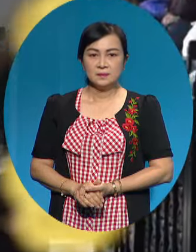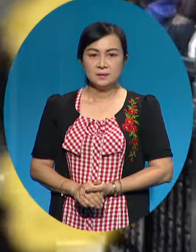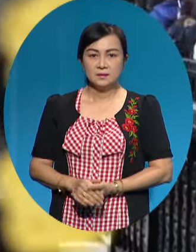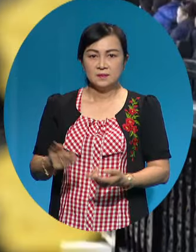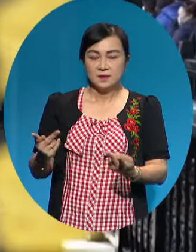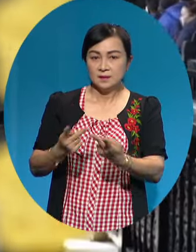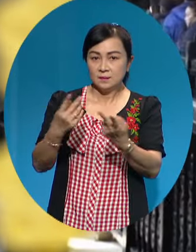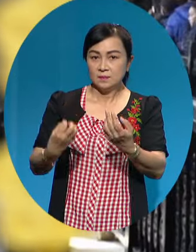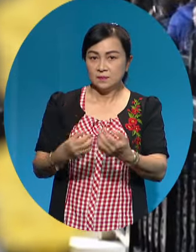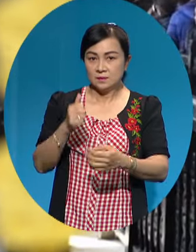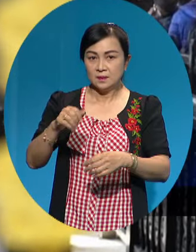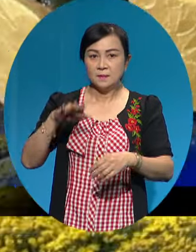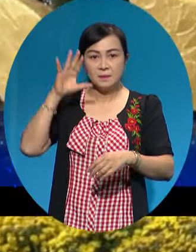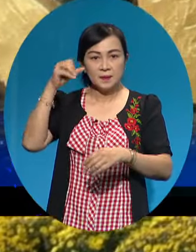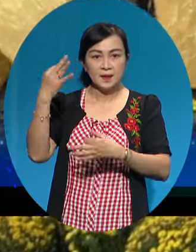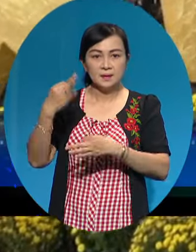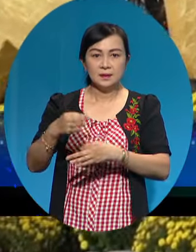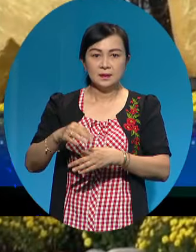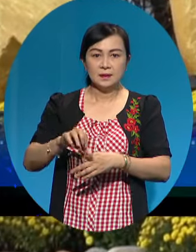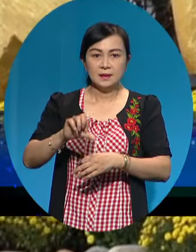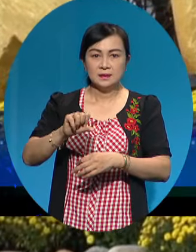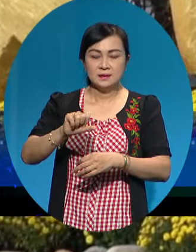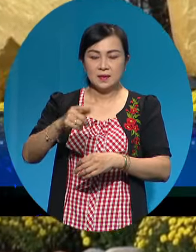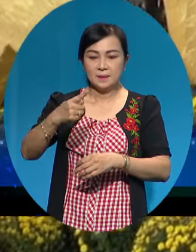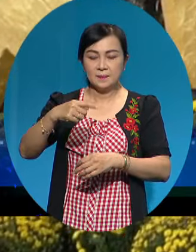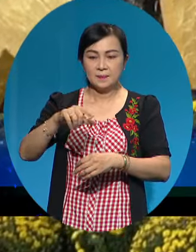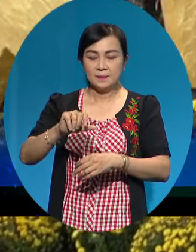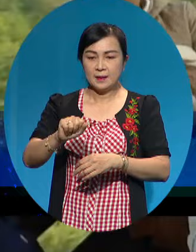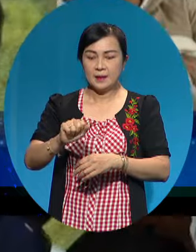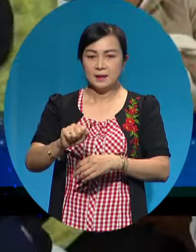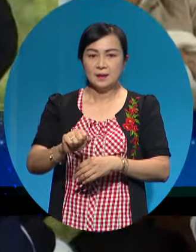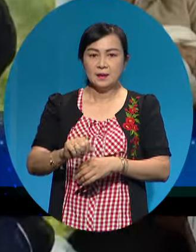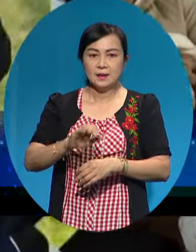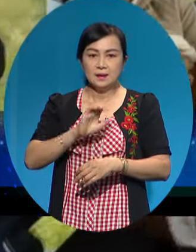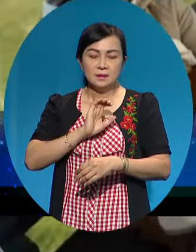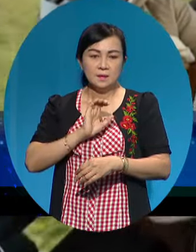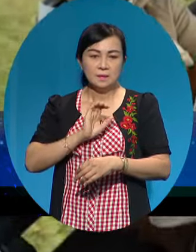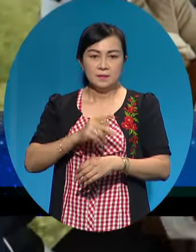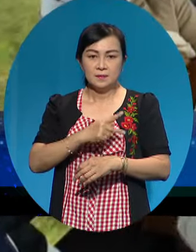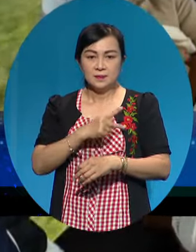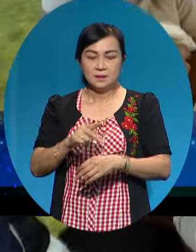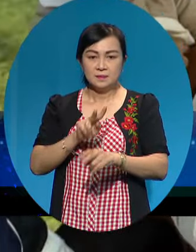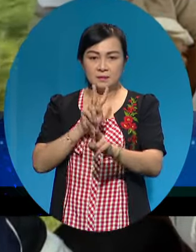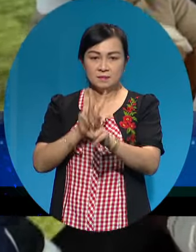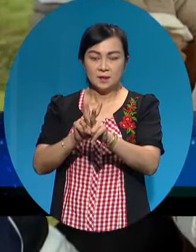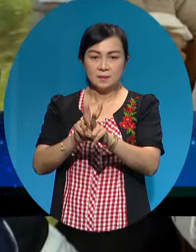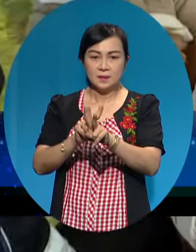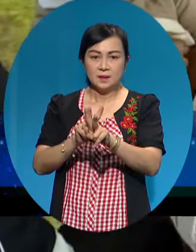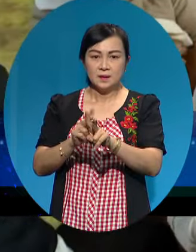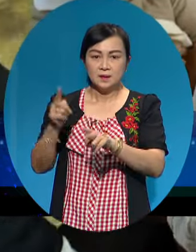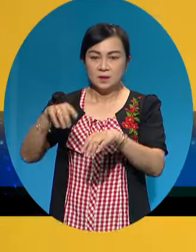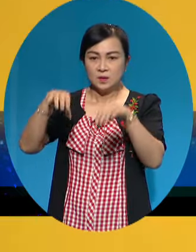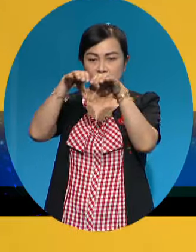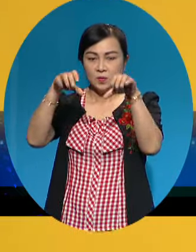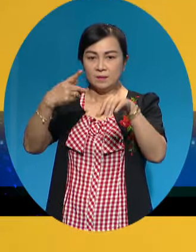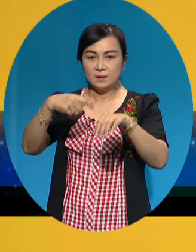Ghi nhận không khí sôi động nhất miền Bắc dịp Tết năm nay là tại Sapa, Lào Cai. Từ sớm những ngày đầu năm, du khách đã xếp hàng lên cáp treo để lên